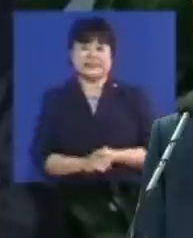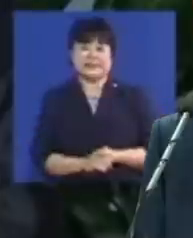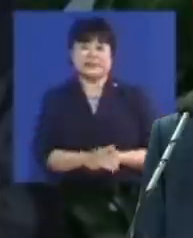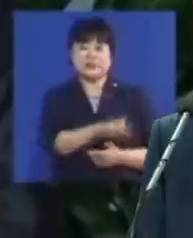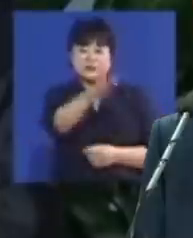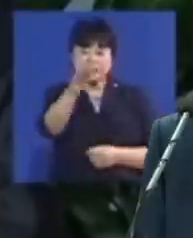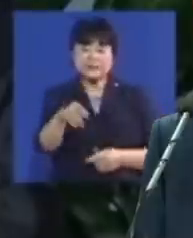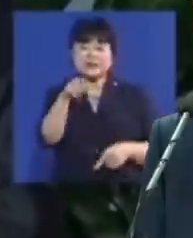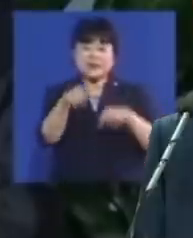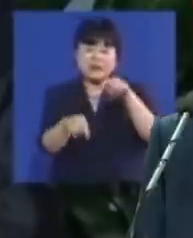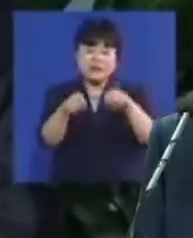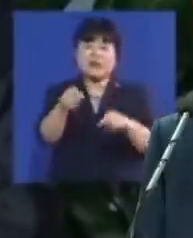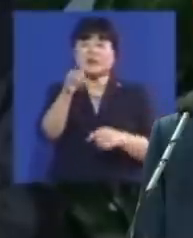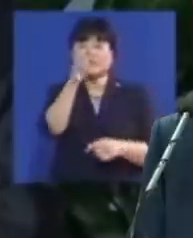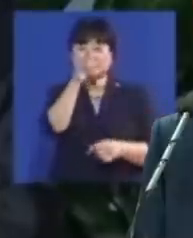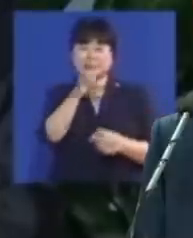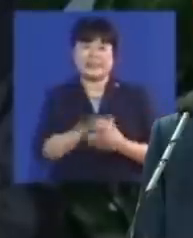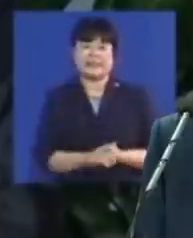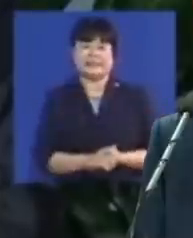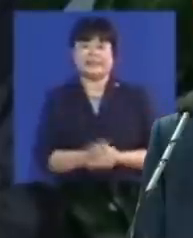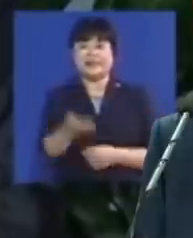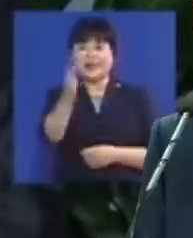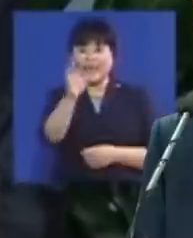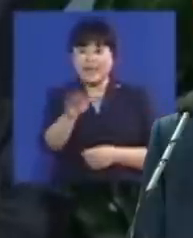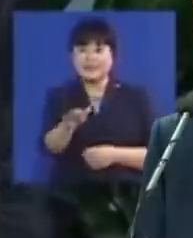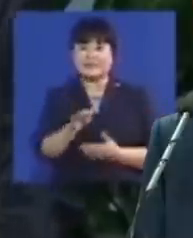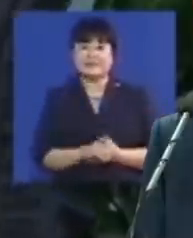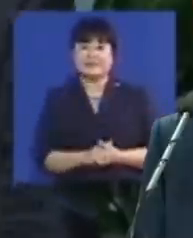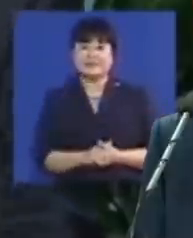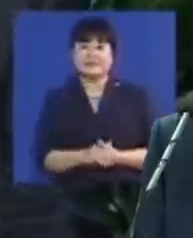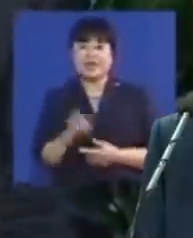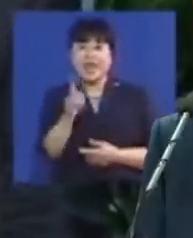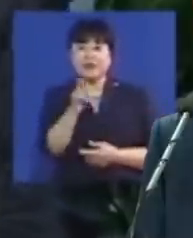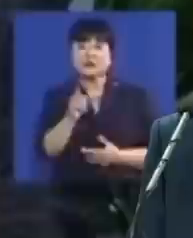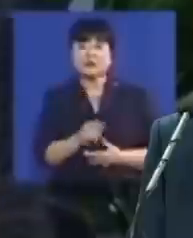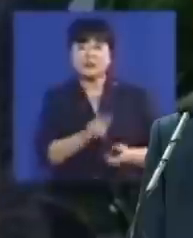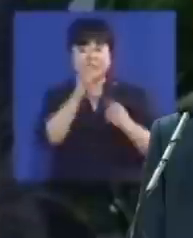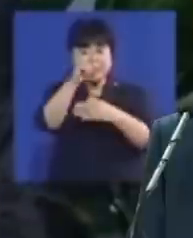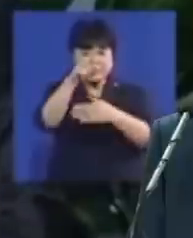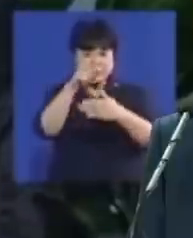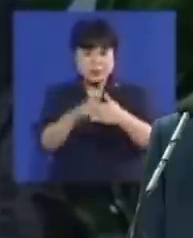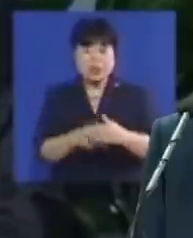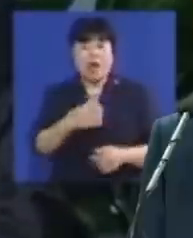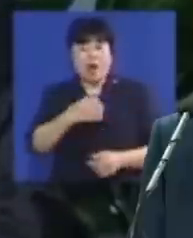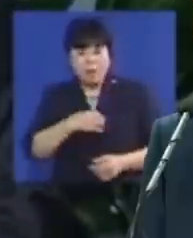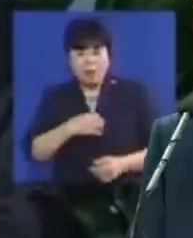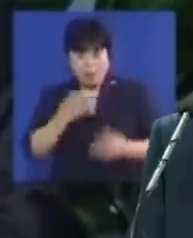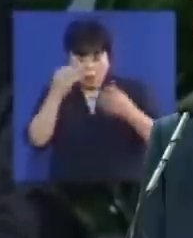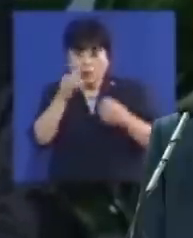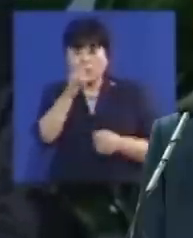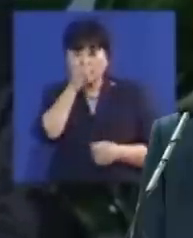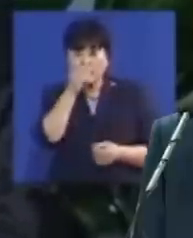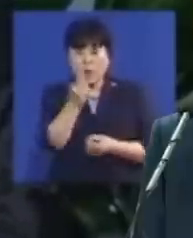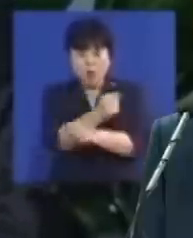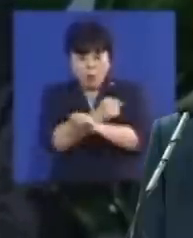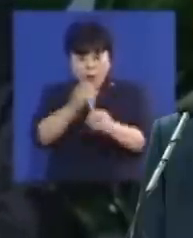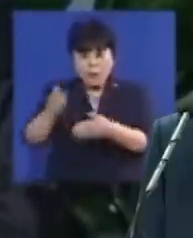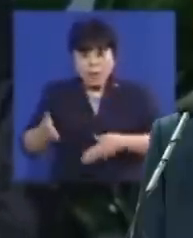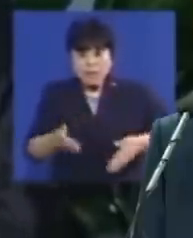우리는 걸어가고 있는 것입니다. 그러나 아무리 우리의 삶이 험하고 고통스러운